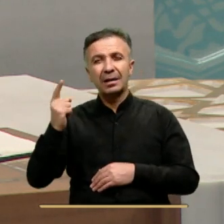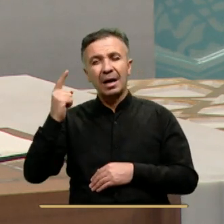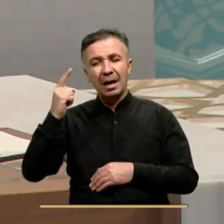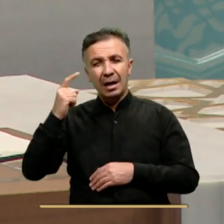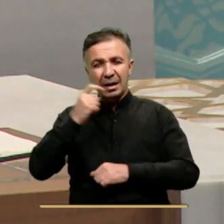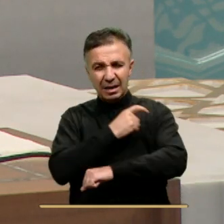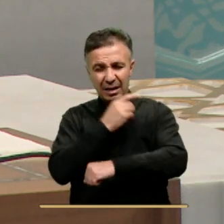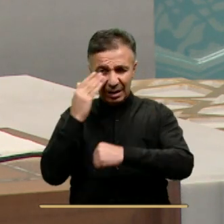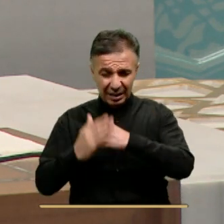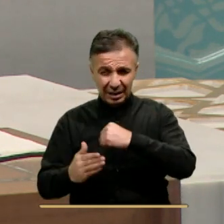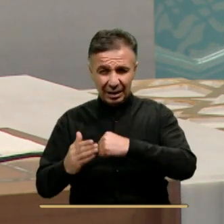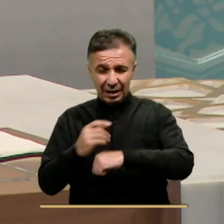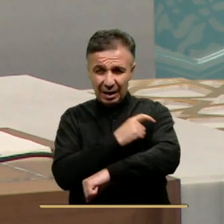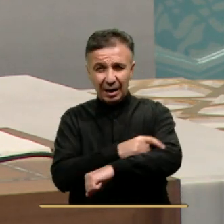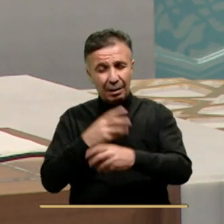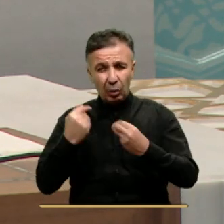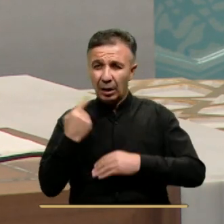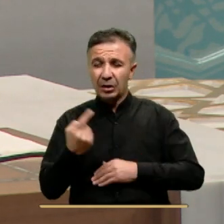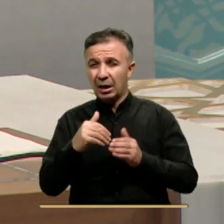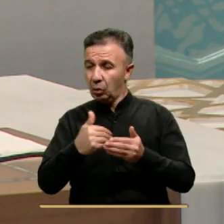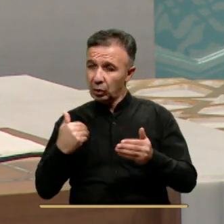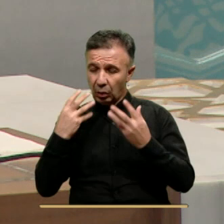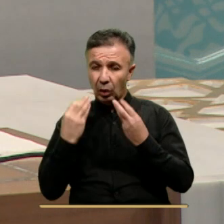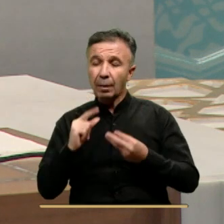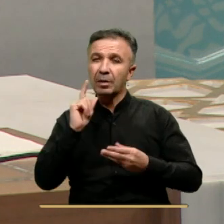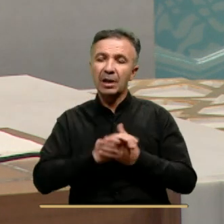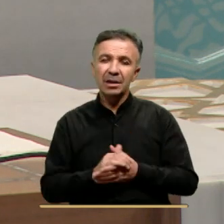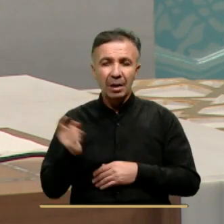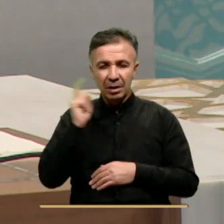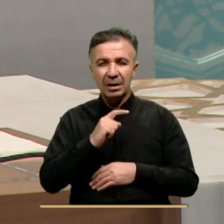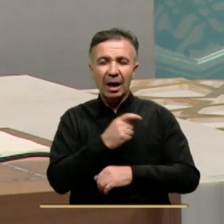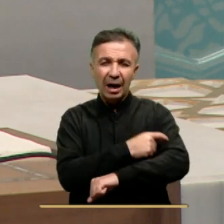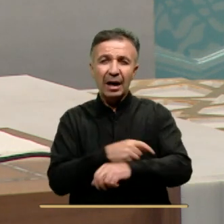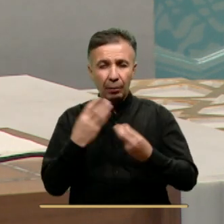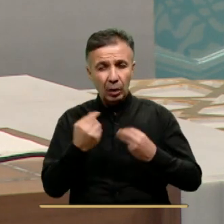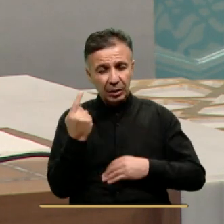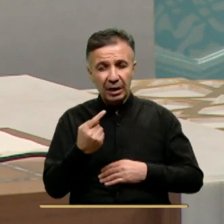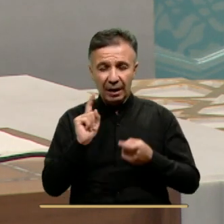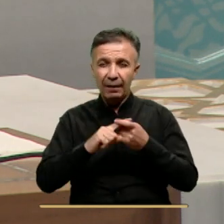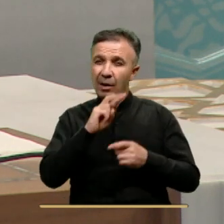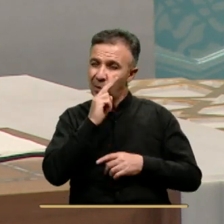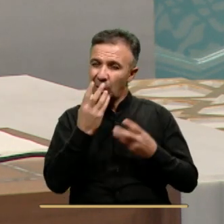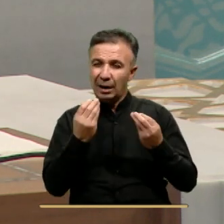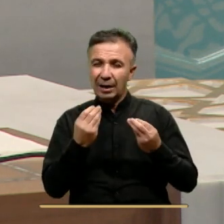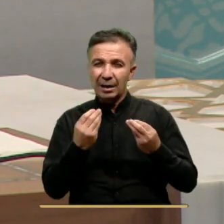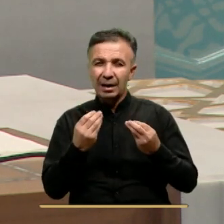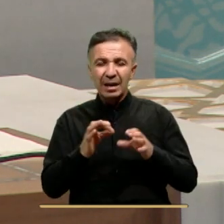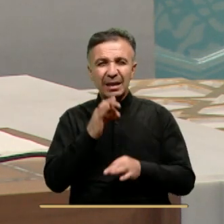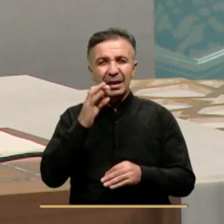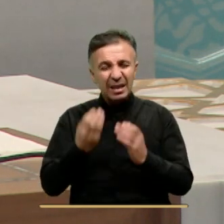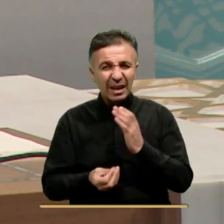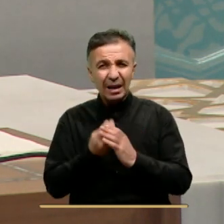andan mutlaka Uzak durmamız lazım Zira haramlar ve günahlar insanın fıtratına uygun